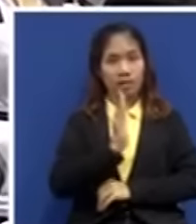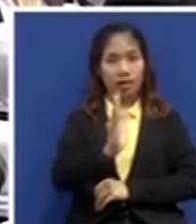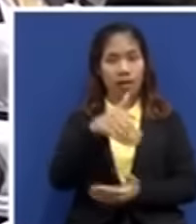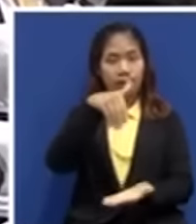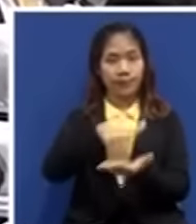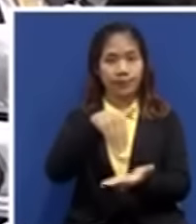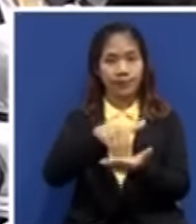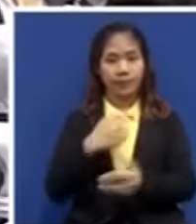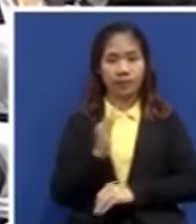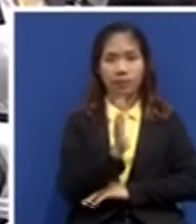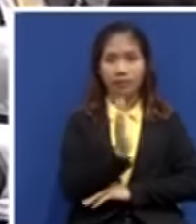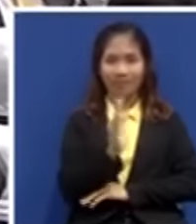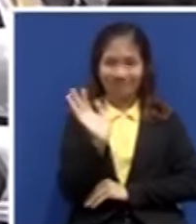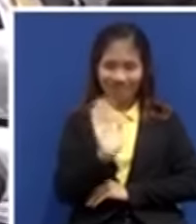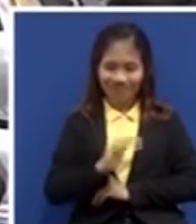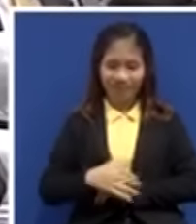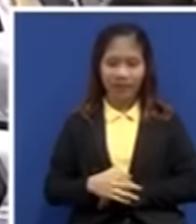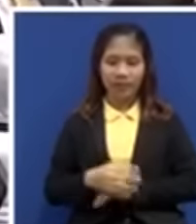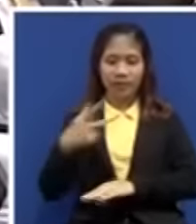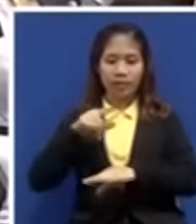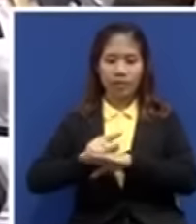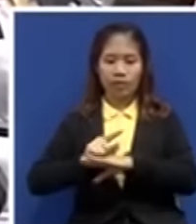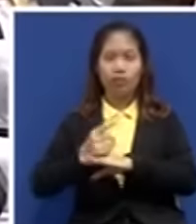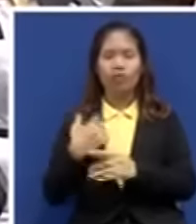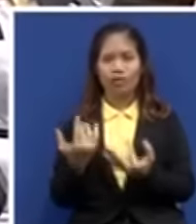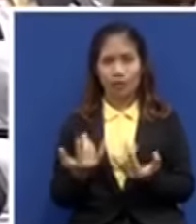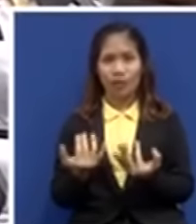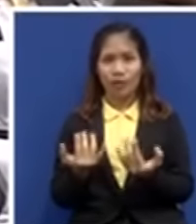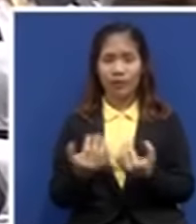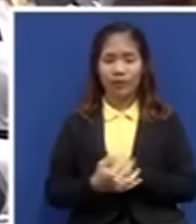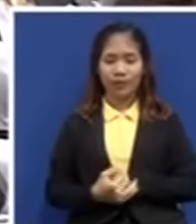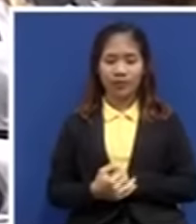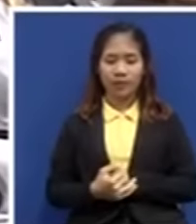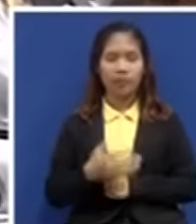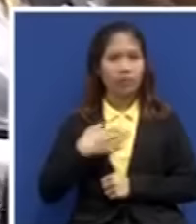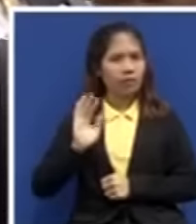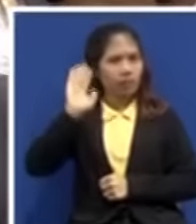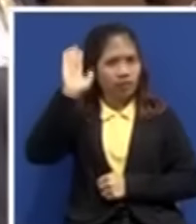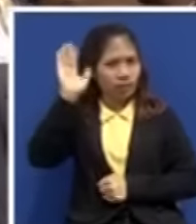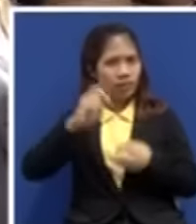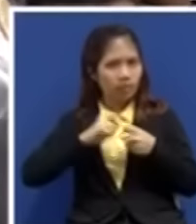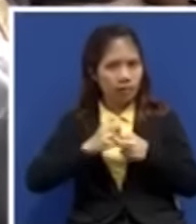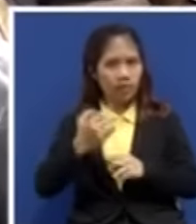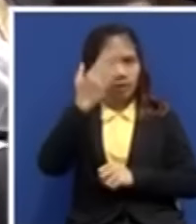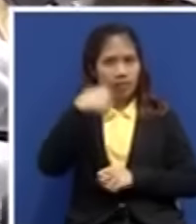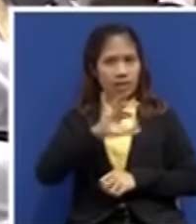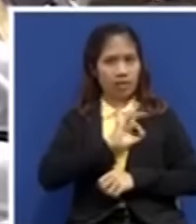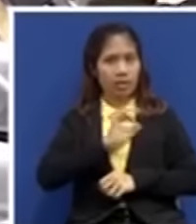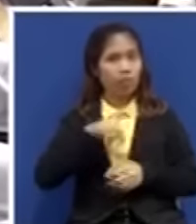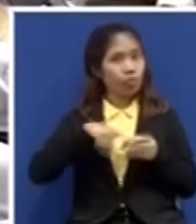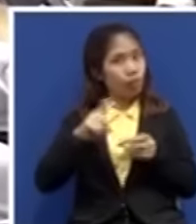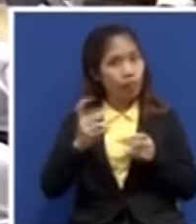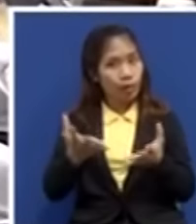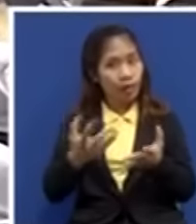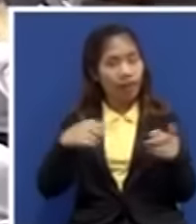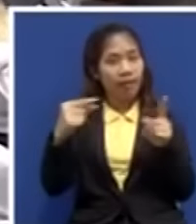ายหนึ่งครับ ท่านเป็นกลางนั่งไว้ก่อนเดี๋ยวผมให้ท่านพูดนะครับโอเคครับ ผมยังติดใจครับว่าท่านสมาชิกคนเกียรติจะถอนไม่ถอนครับโกง